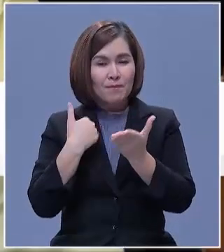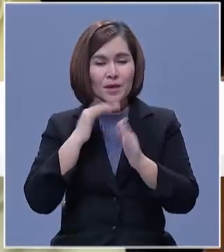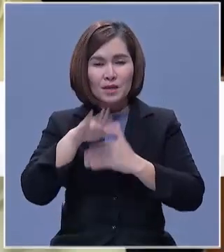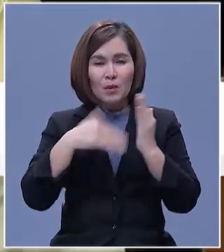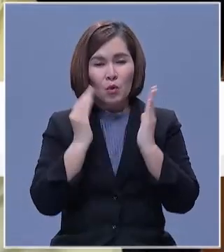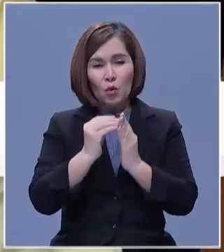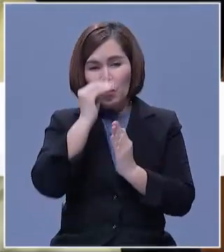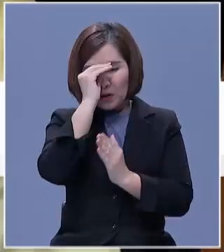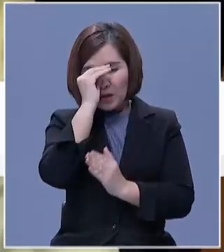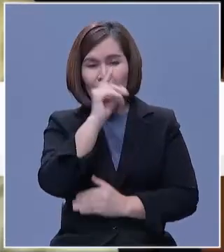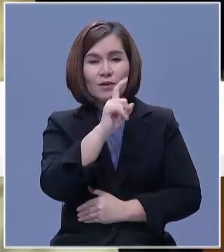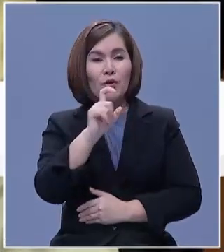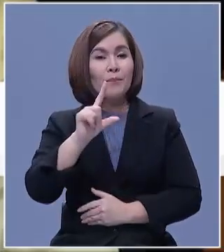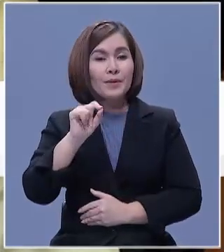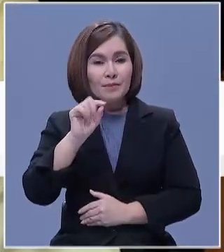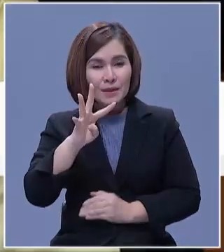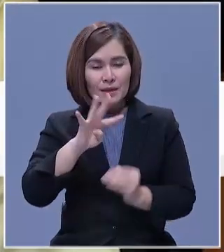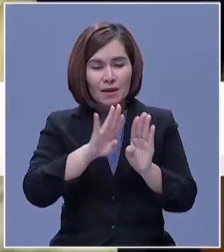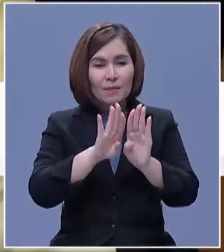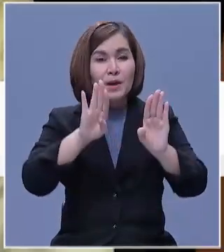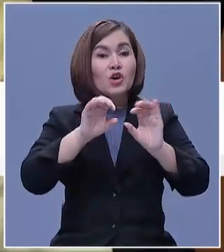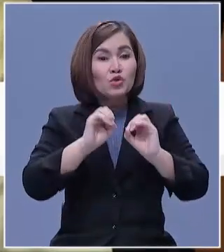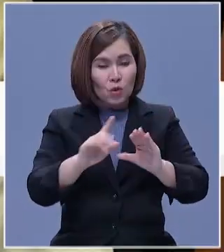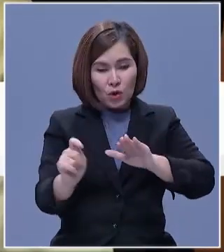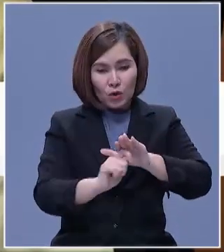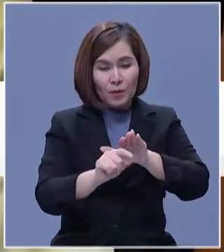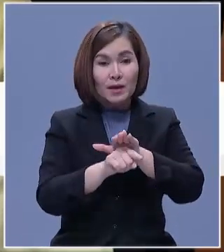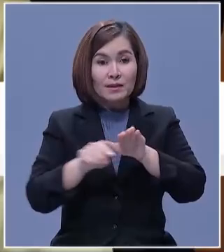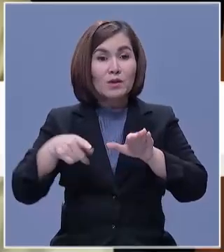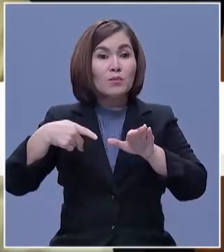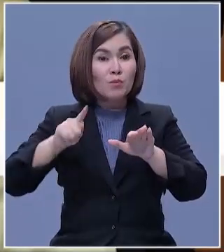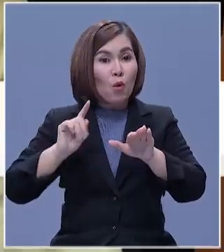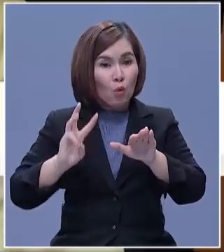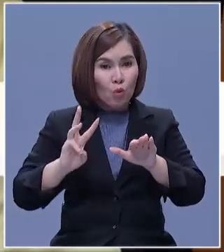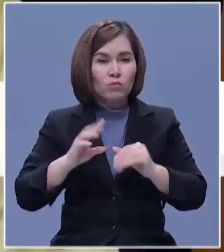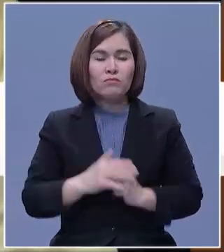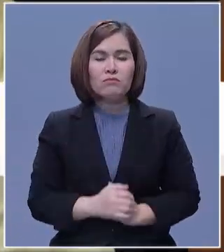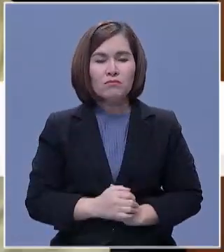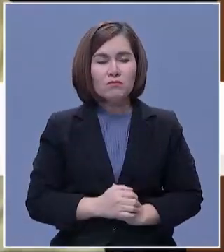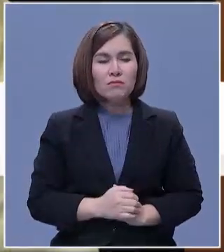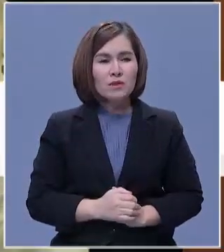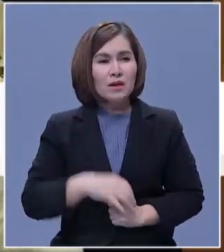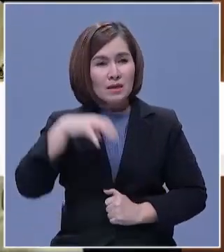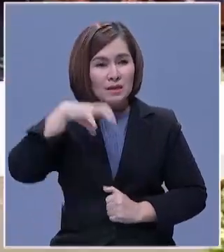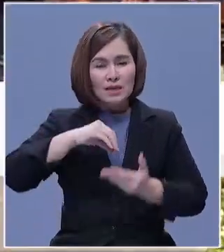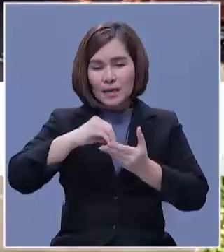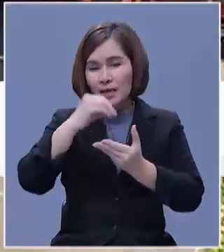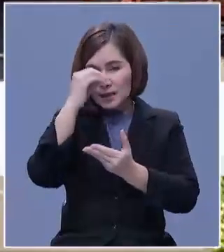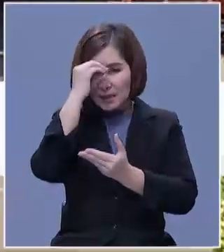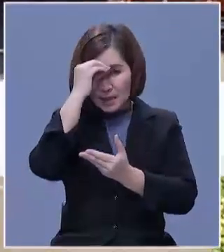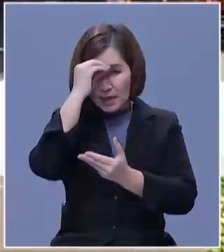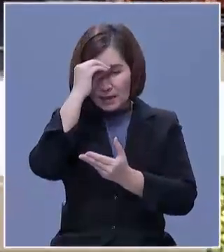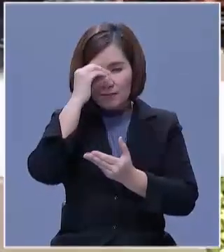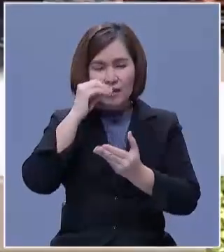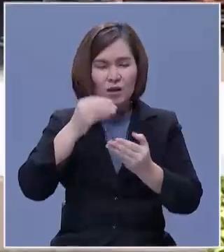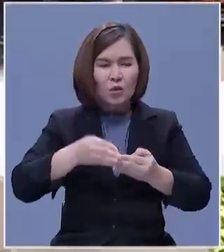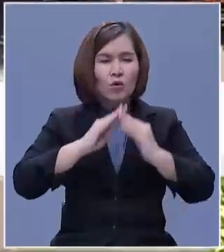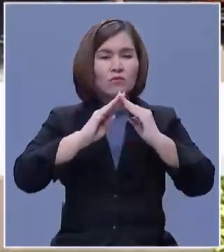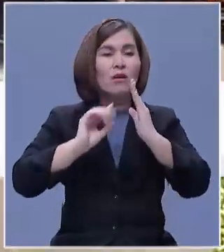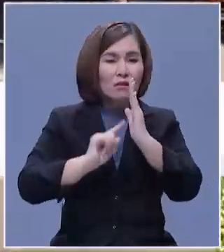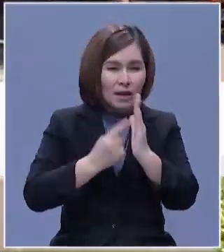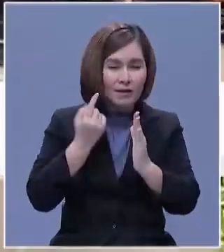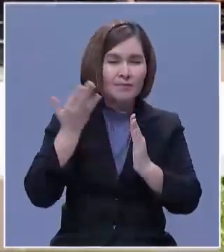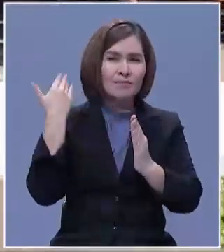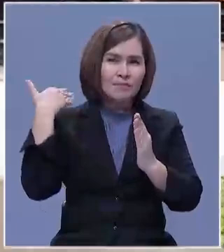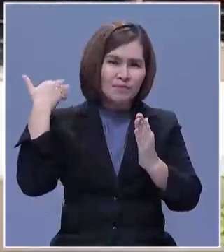124คนเปิดการเรียนการสอนตั้งแต่ชั้นอนุบาลจนถึงประถมศึกษาปีที่6สำหรับอาคารหลังนี้นะครับเป็นอาคารหลังแรกสร้าง